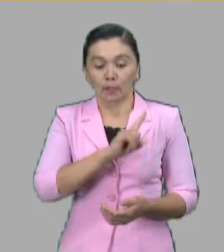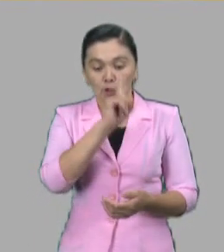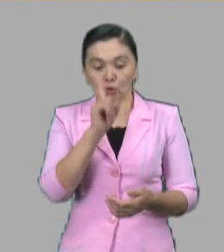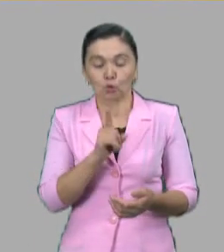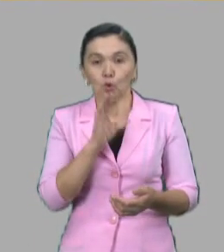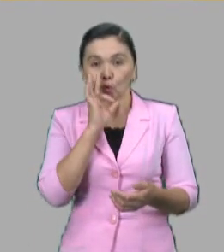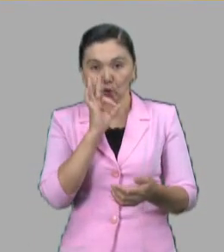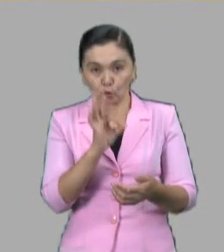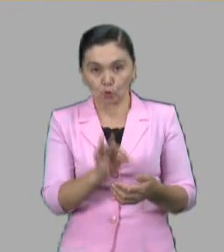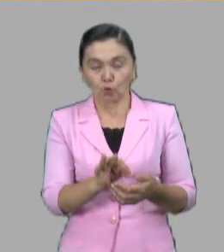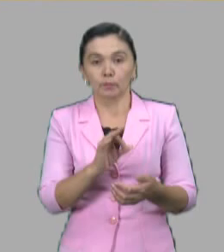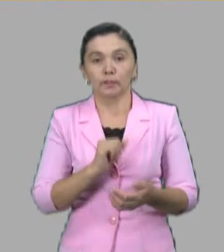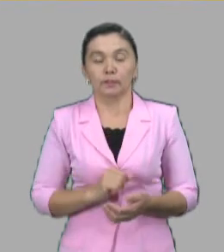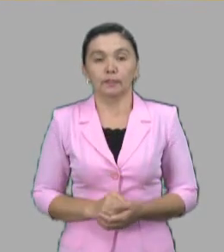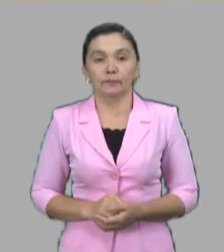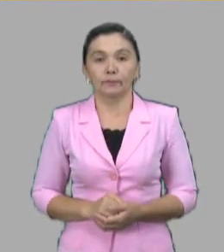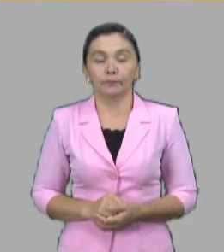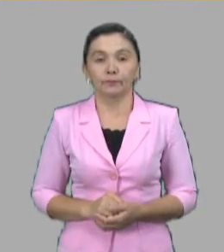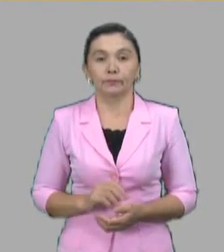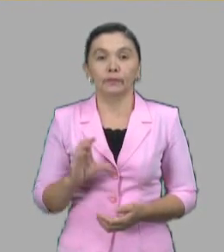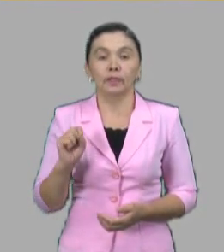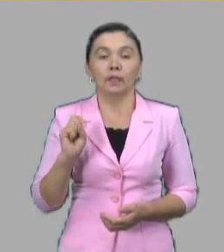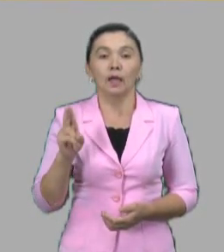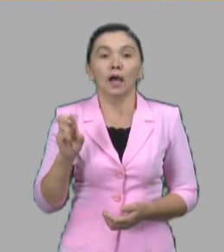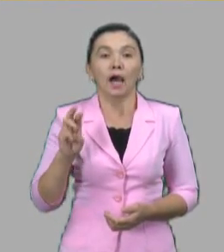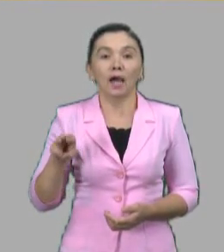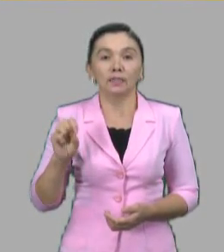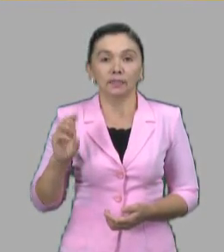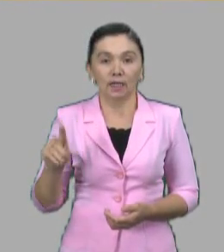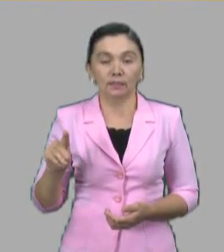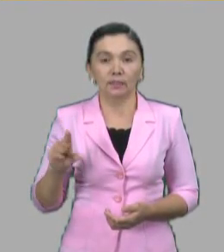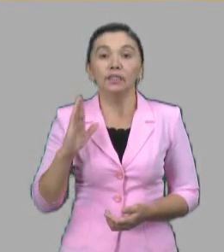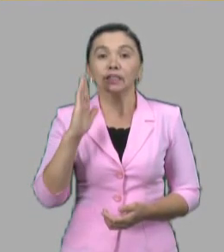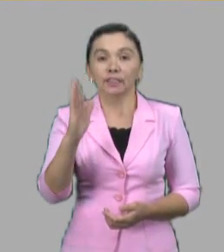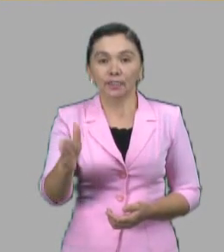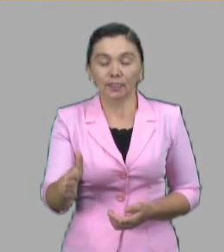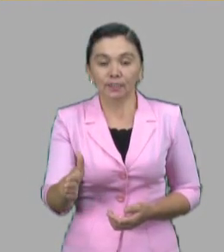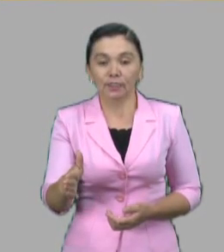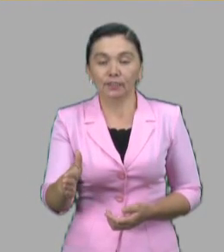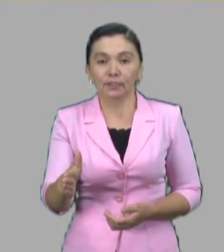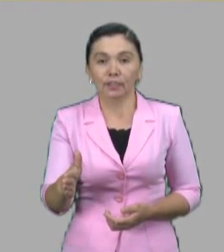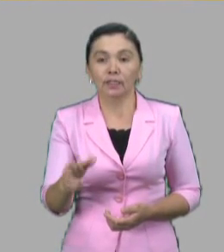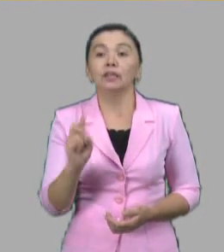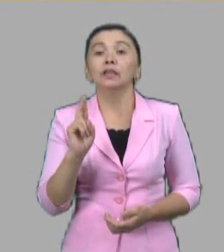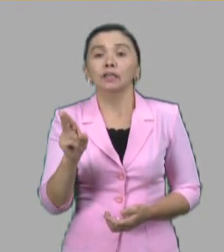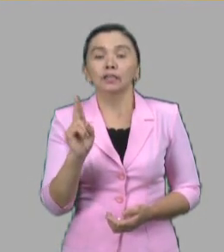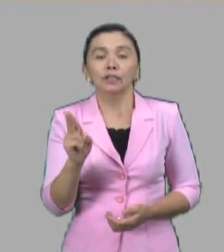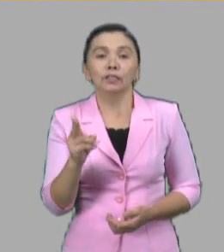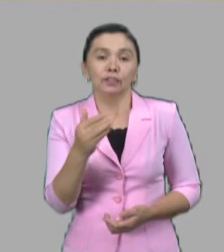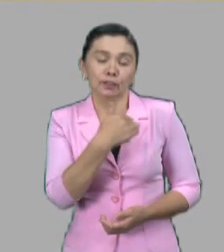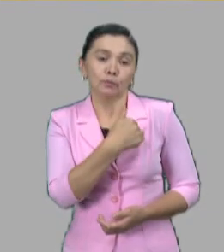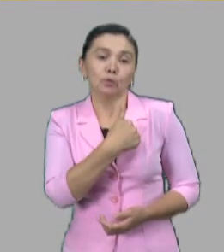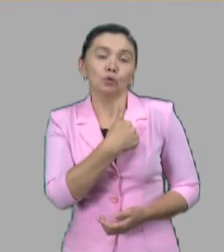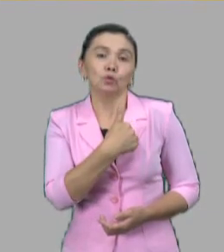Суроолорго жооп бергиле. Актан келечекте ким болууну каалады?